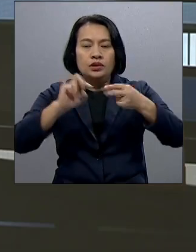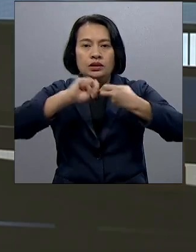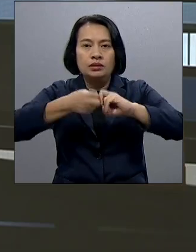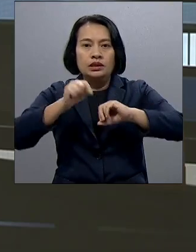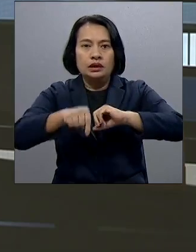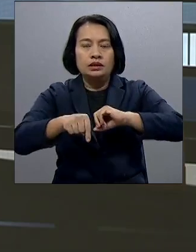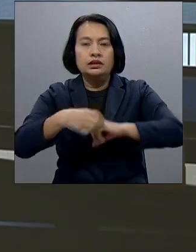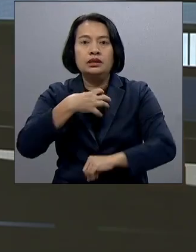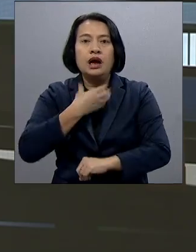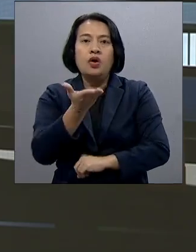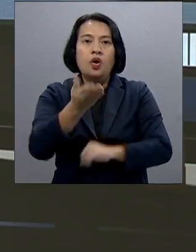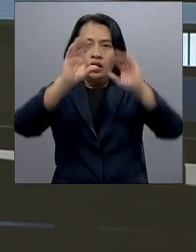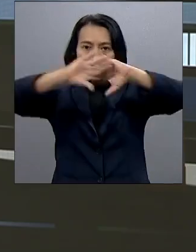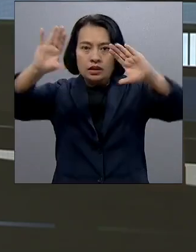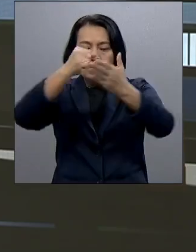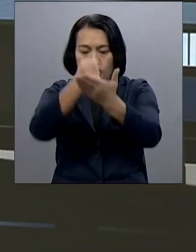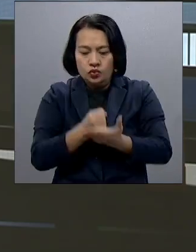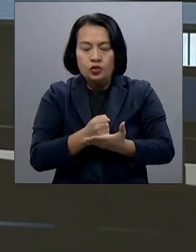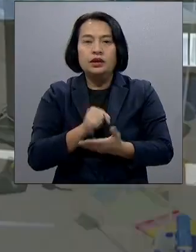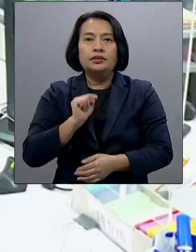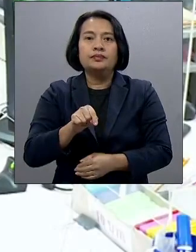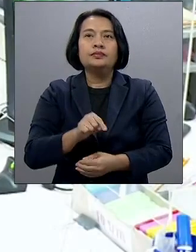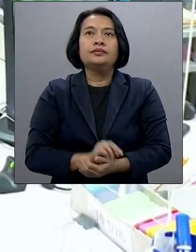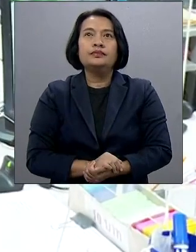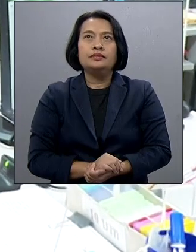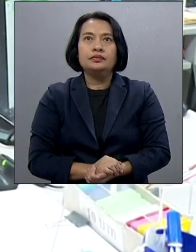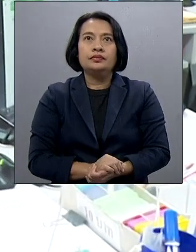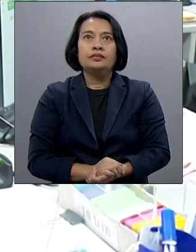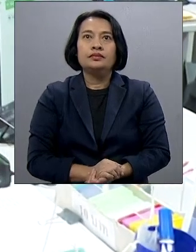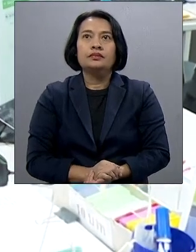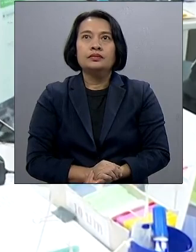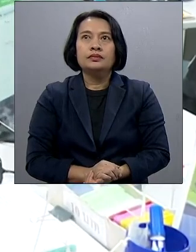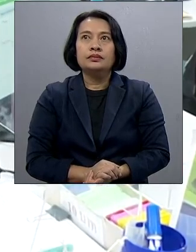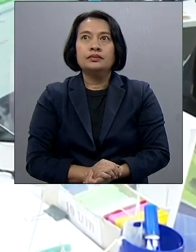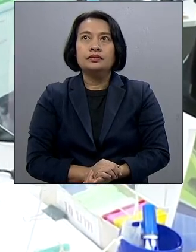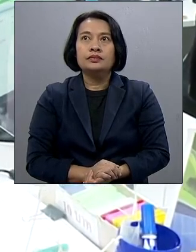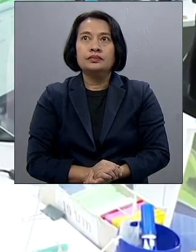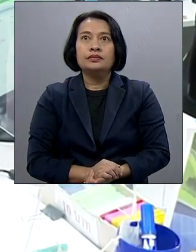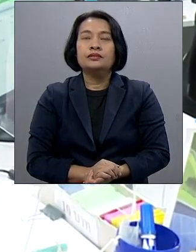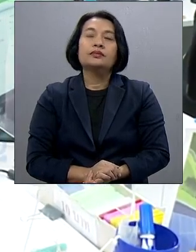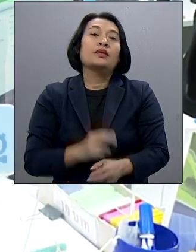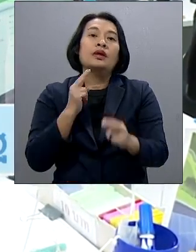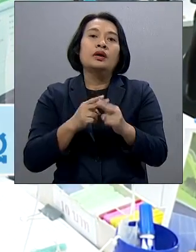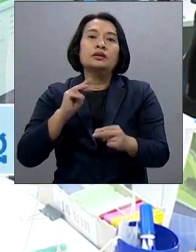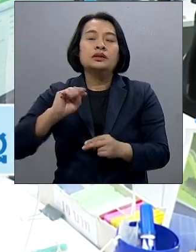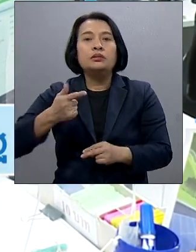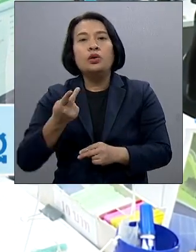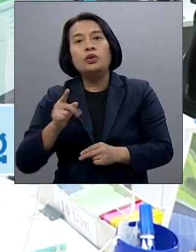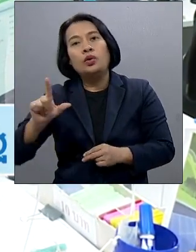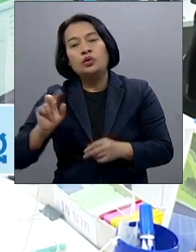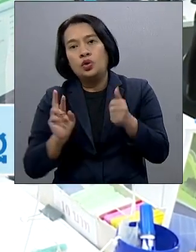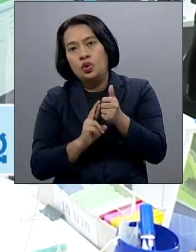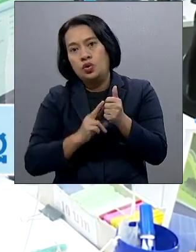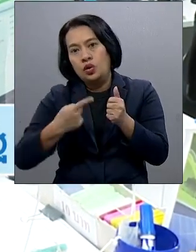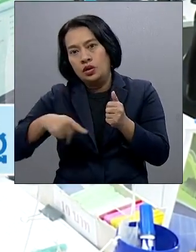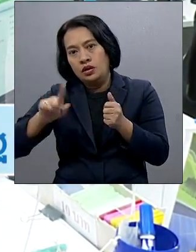ให้รัฐบาลช่วยเหลือเป็นอันดับแรกๆเลยค่ะ นายมงคลชัยสมอุดรค่ะรองปลัดสำนักน